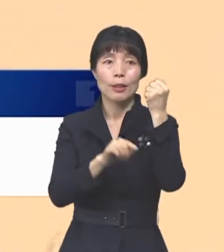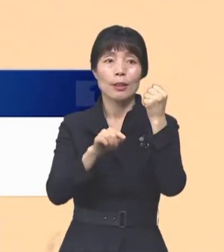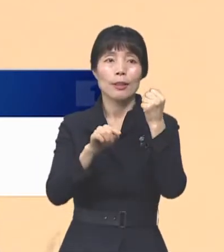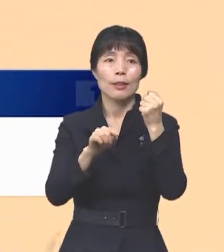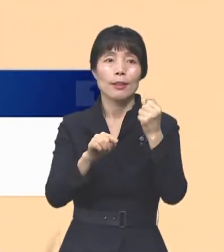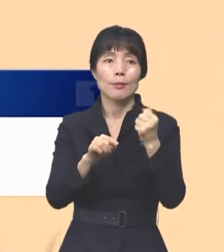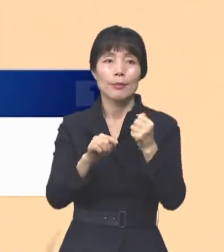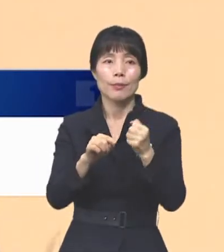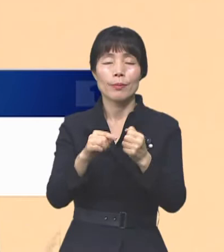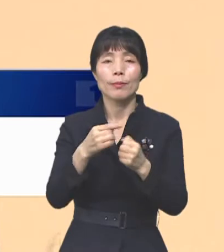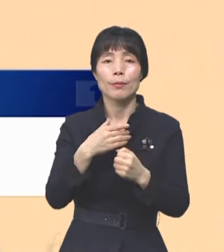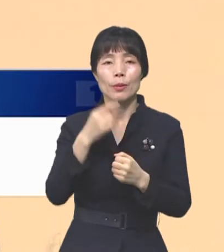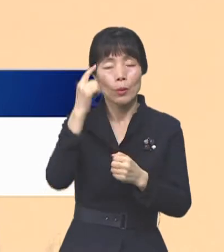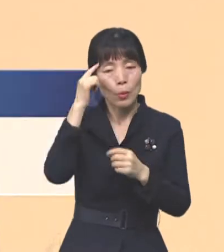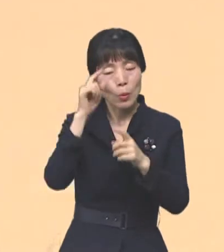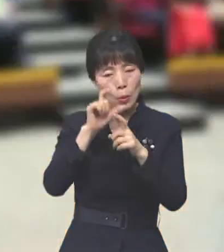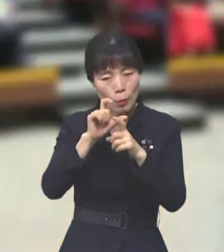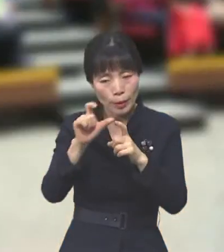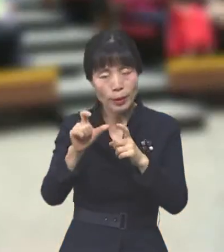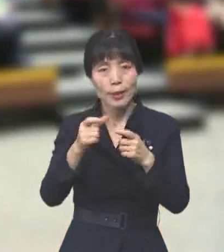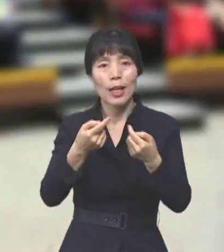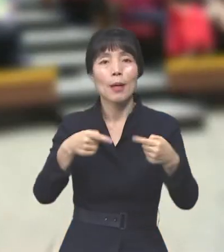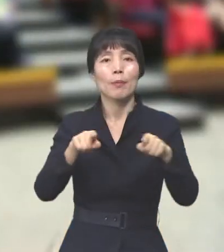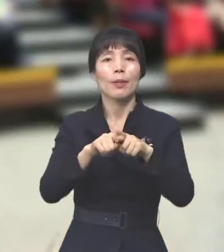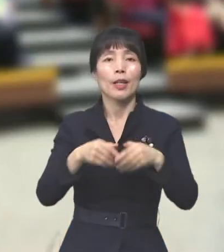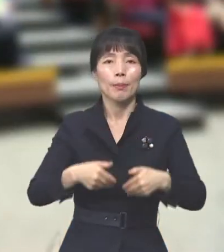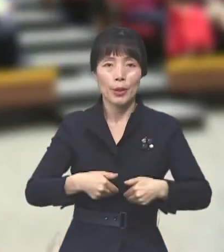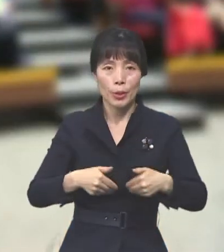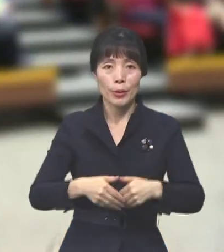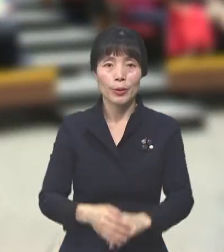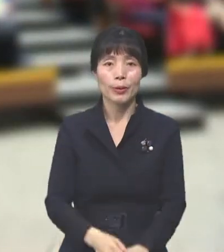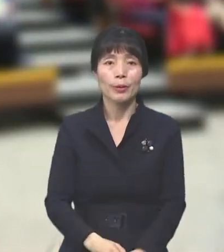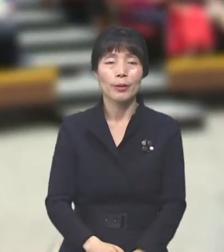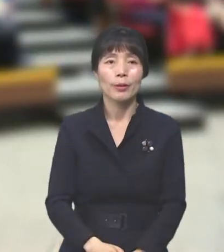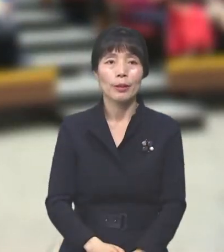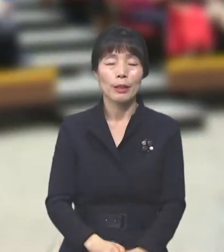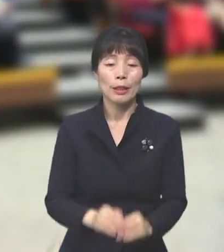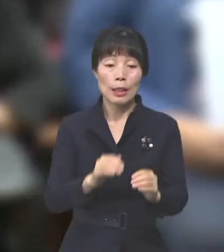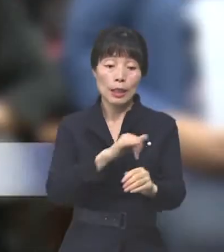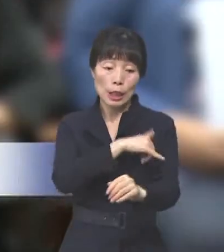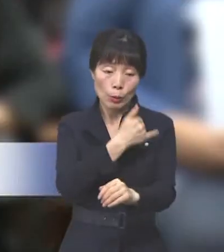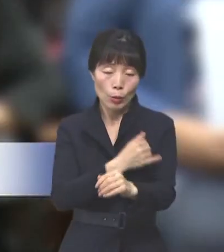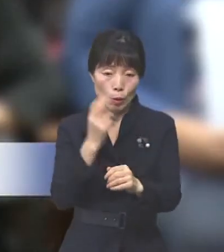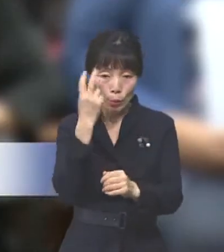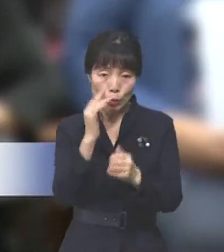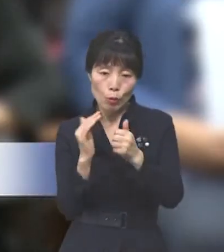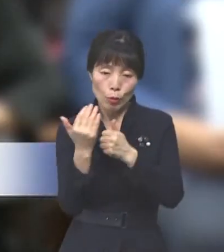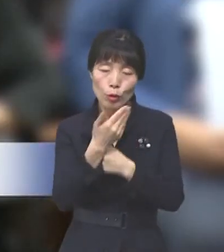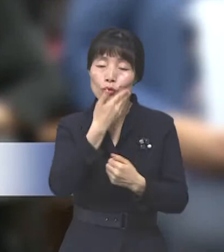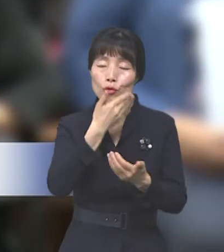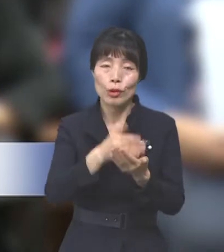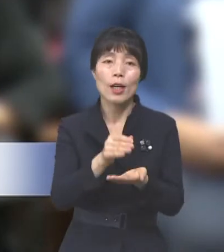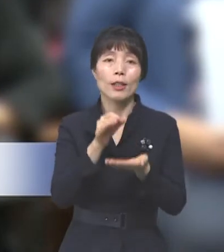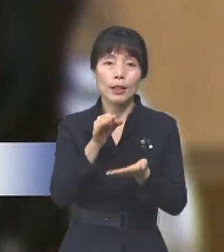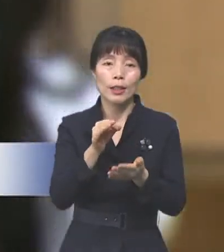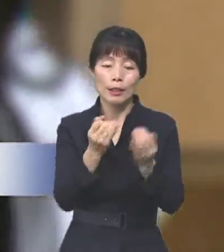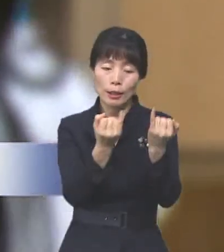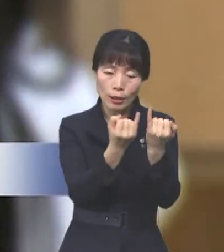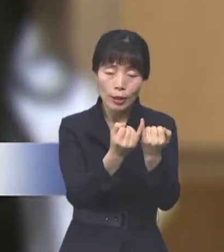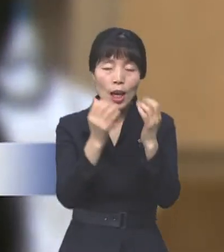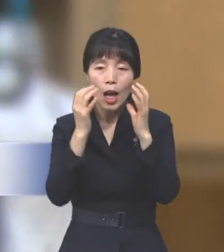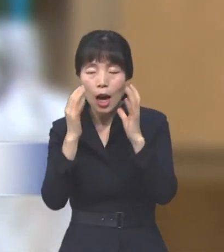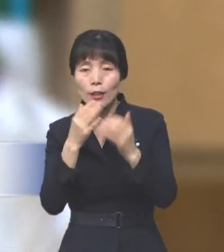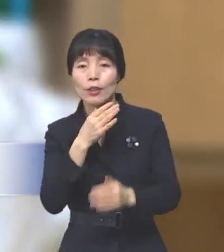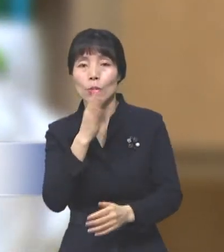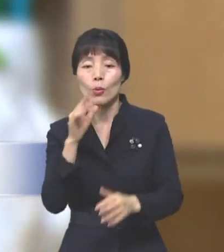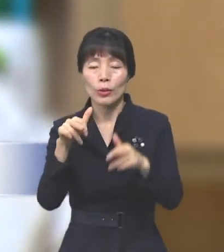대한 범위를 갖췄으면 좋겠다. 인권 보호도 중요한 가치로 꼽았습니다. 특히 여성과 아동,